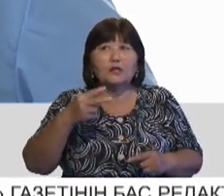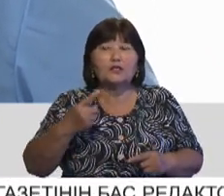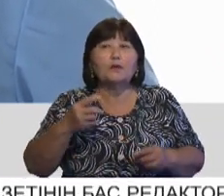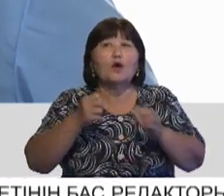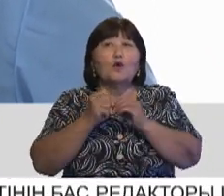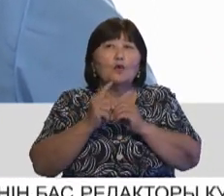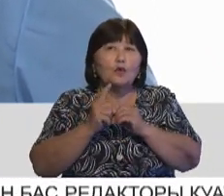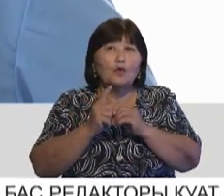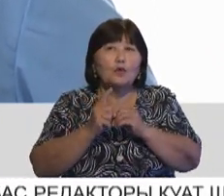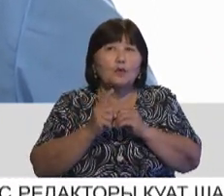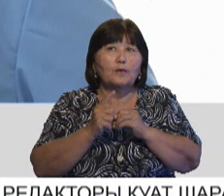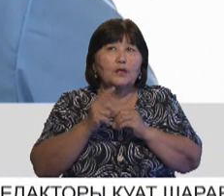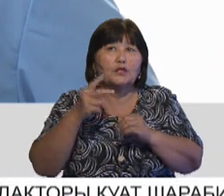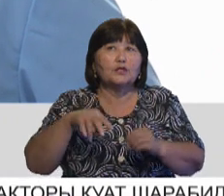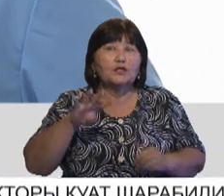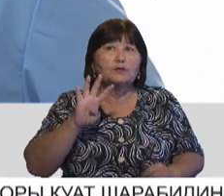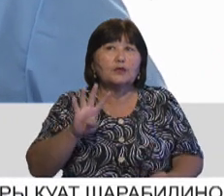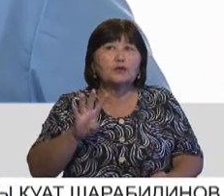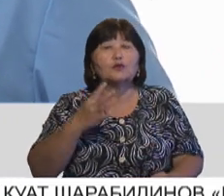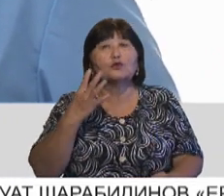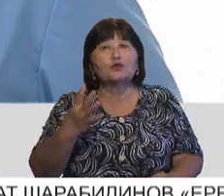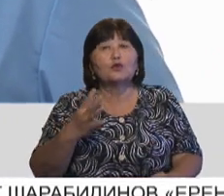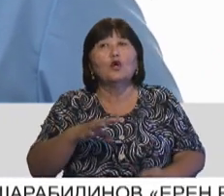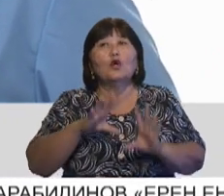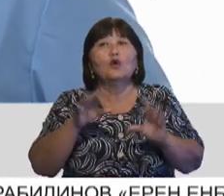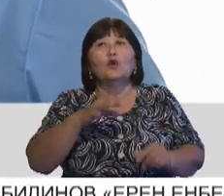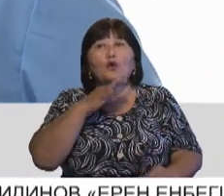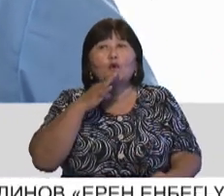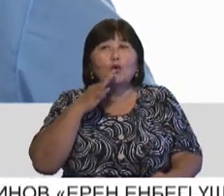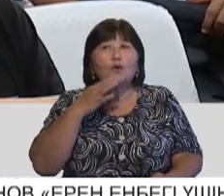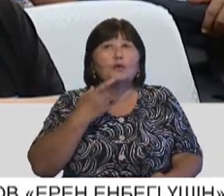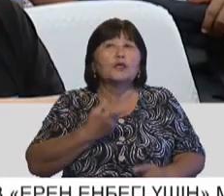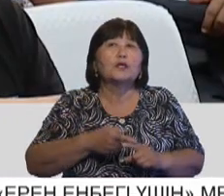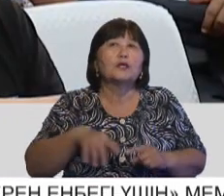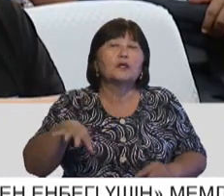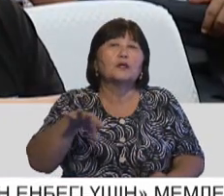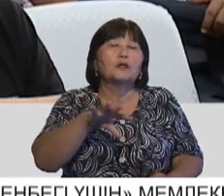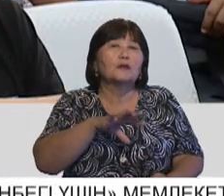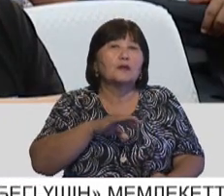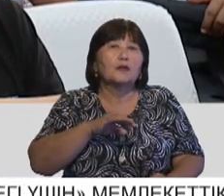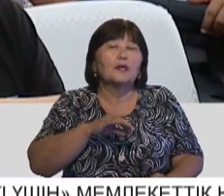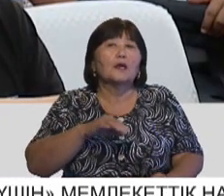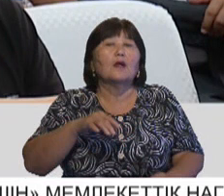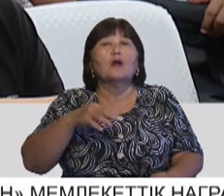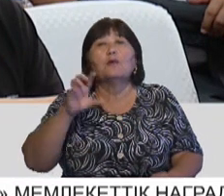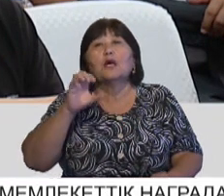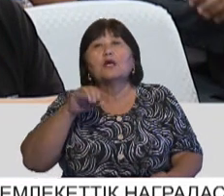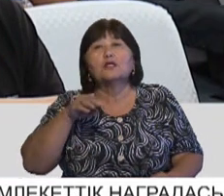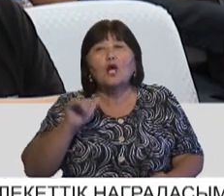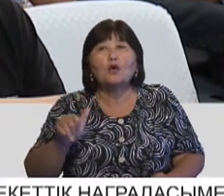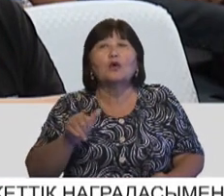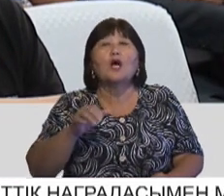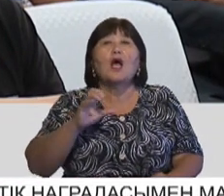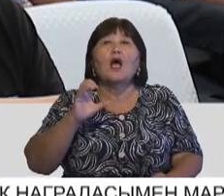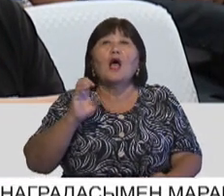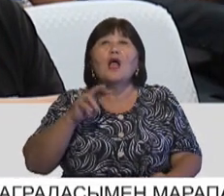11, 2024-дің 5 айында 4-еу. Көбінесе нефтехсервис, Саутсойл, Бастау, технология, Алем